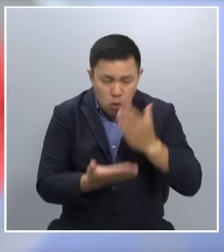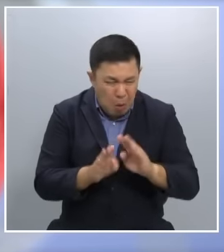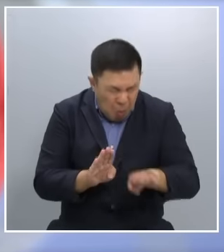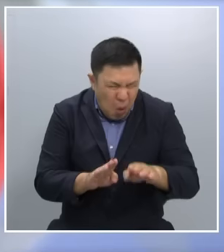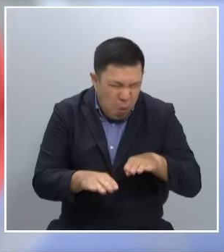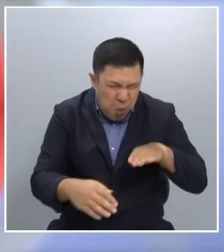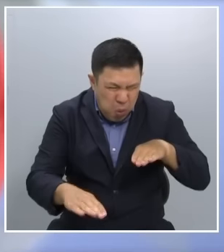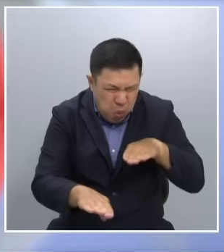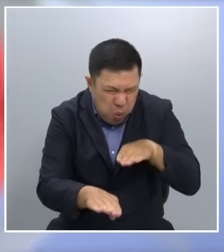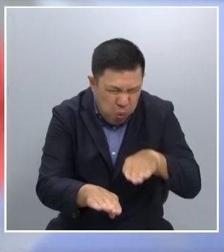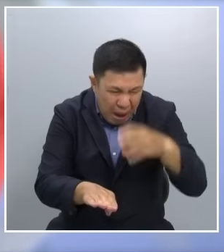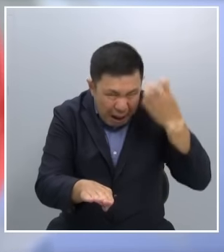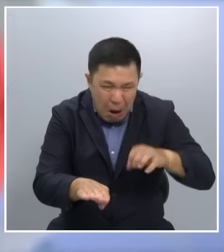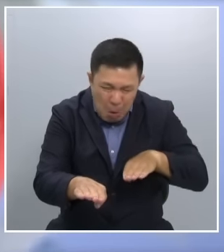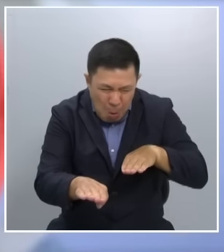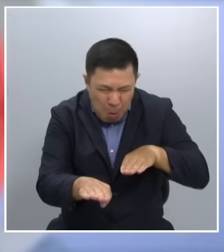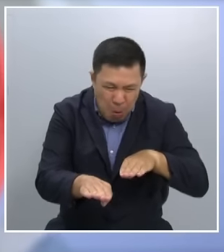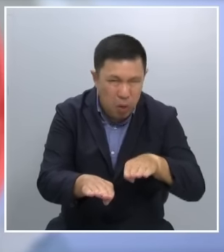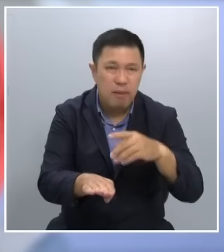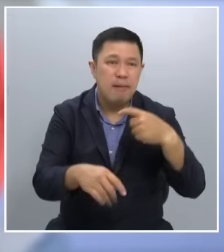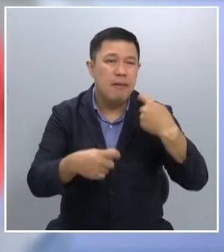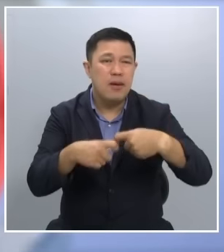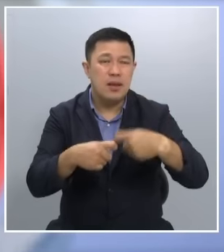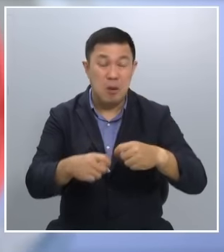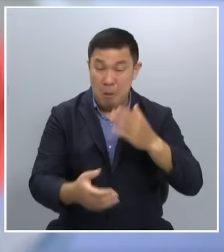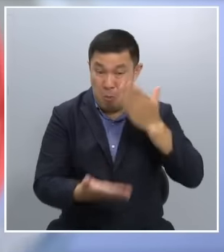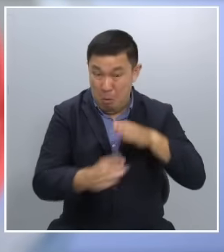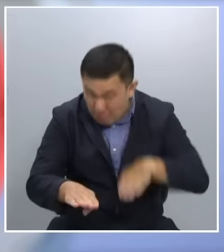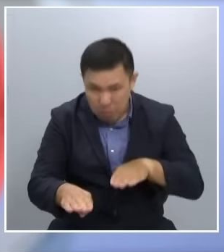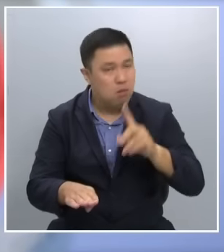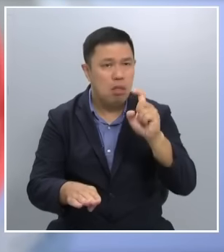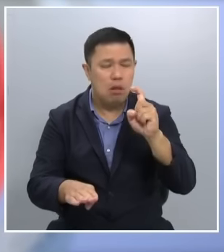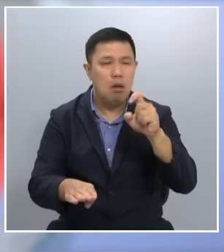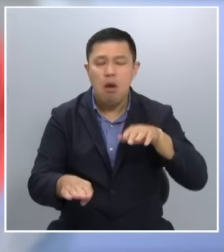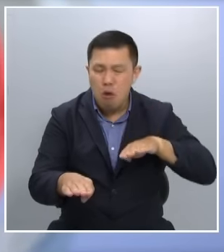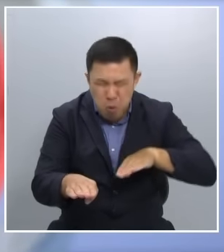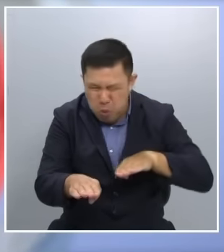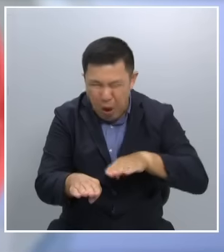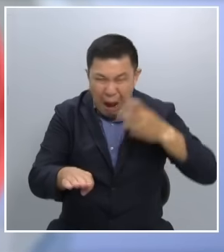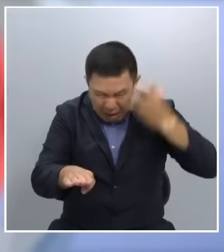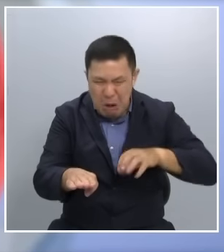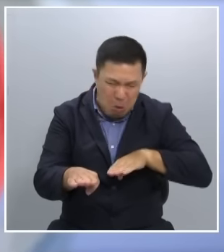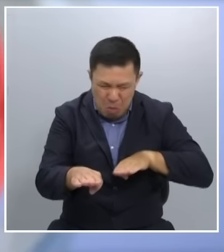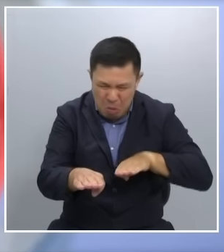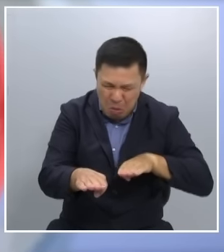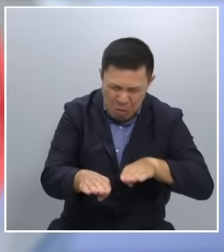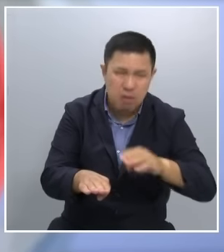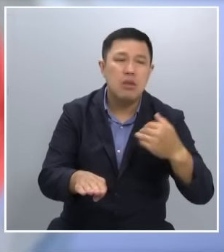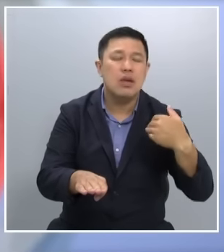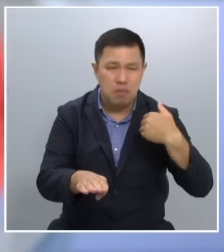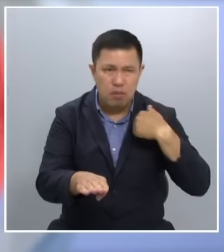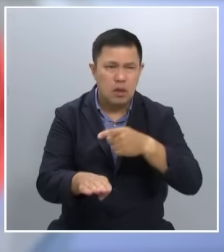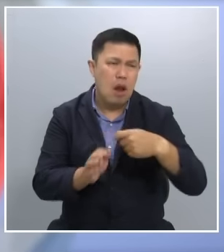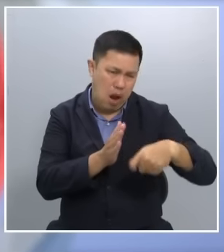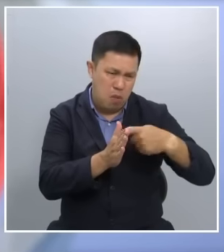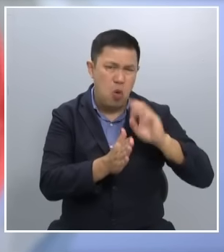ก่อนเนื้อฮะมันจะไหลไปก่อนไม่ใช่เบรกปักอยู่ปักเนี่ยมันจะมีระยะของมันอ่ะ เขาก็บอกเขาก็มีเหตุผล